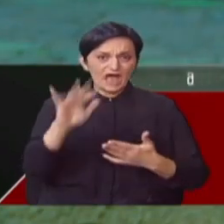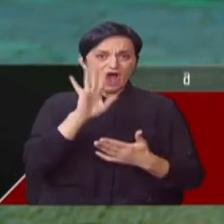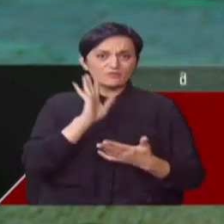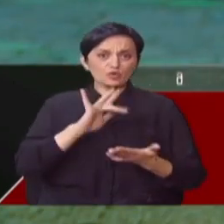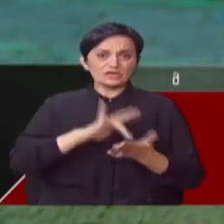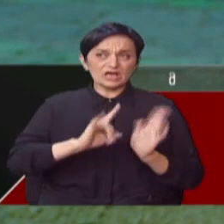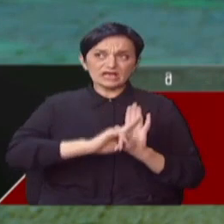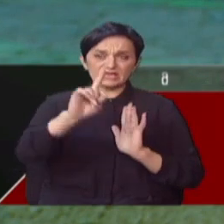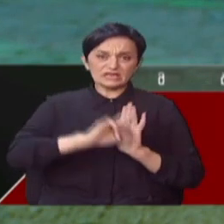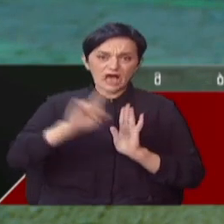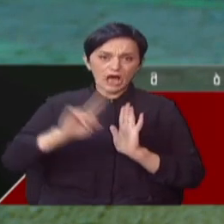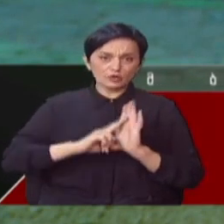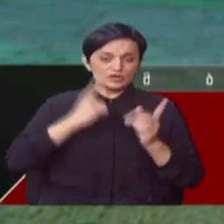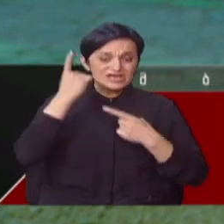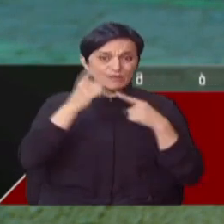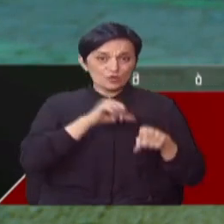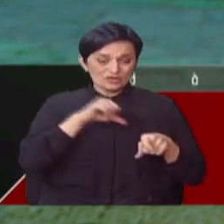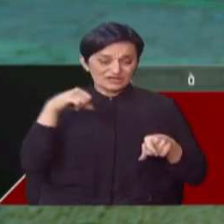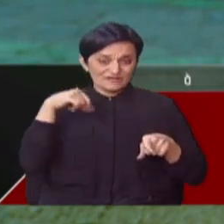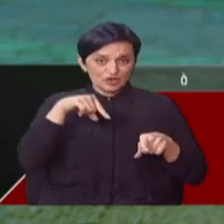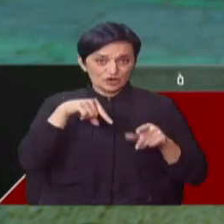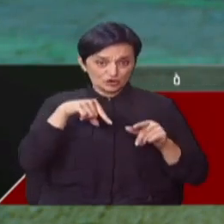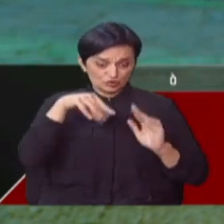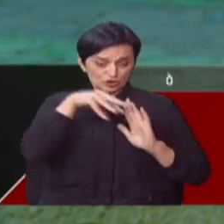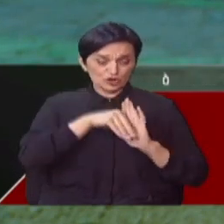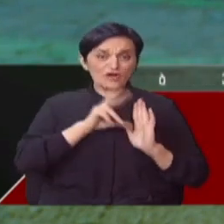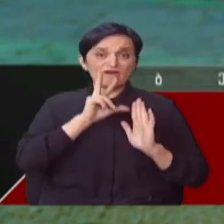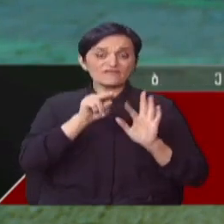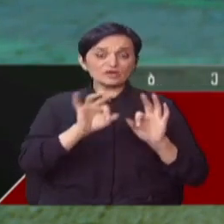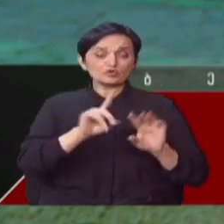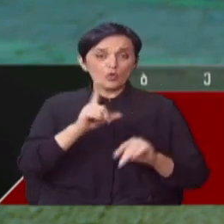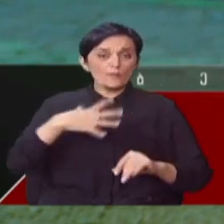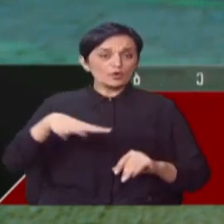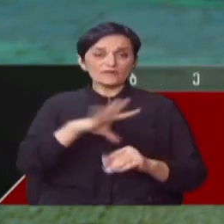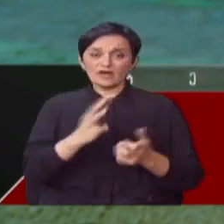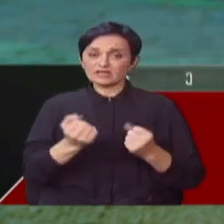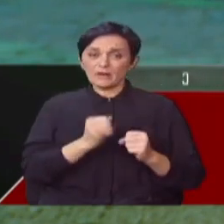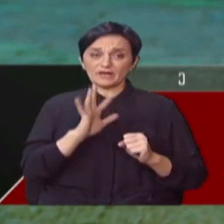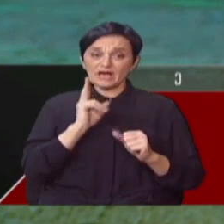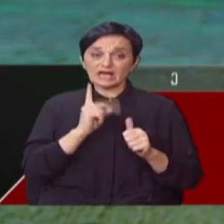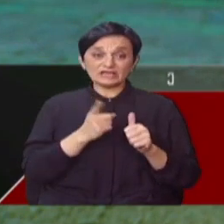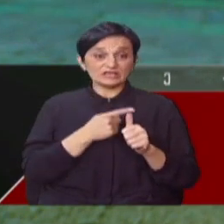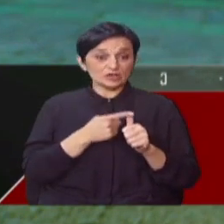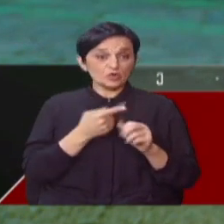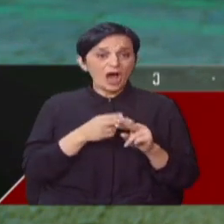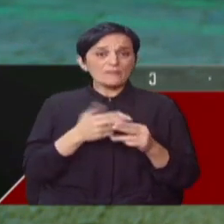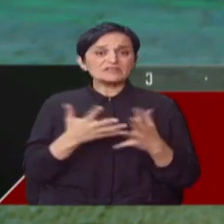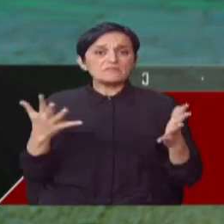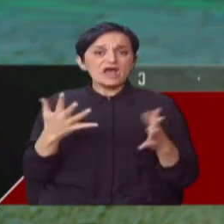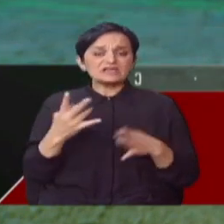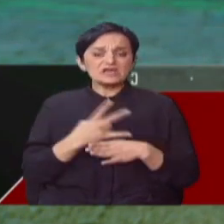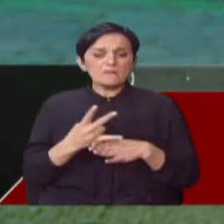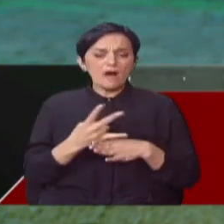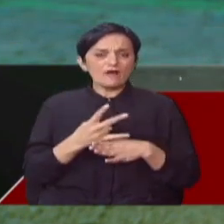kepsi dadiotne, nes informația Twitter, veși gni dangajeres, romi mistusom, care anas armie ro, candidati atunci am zis că e mai